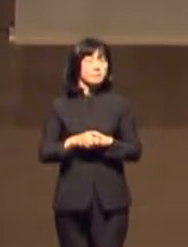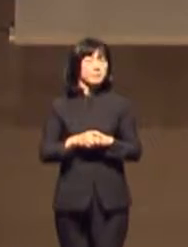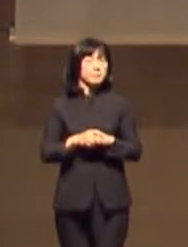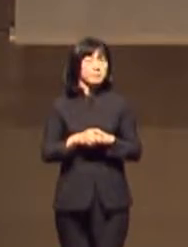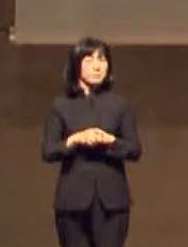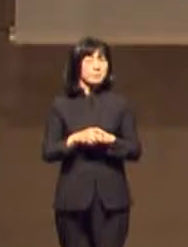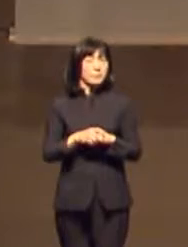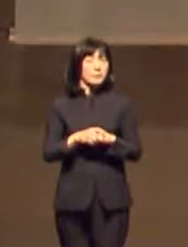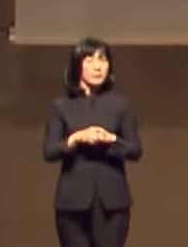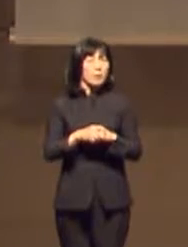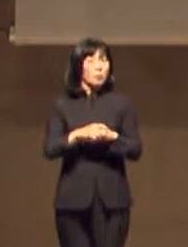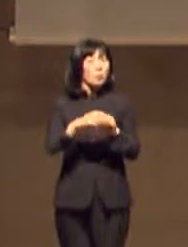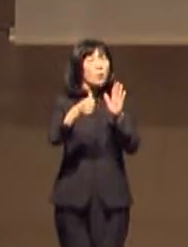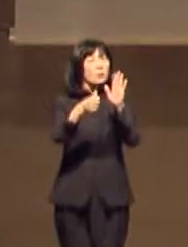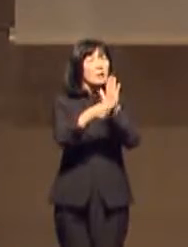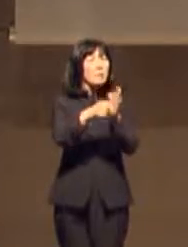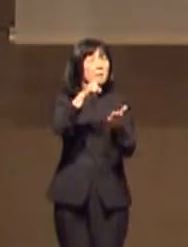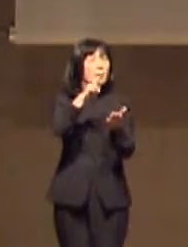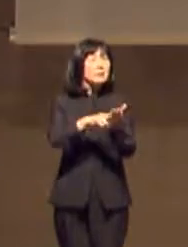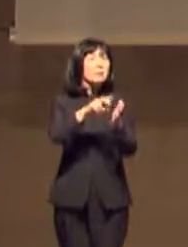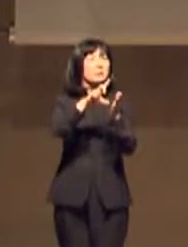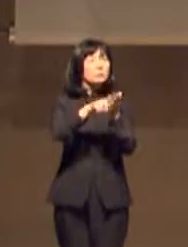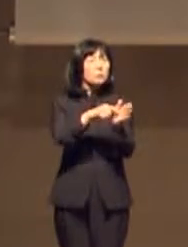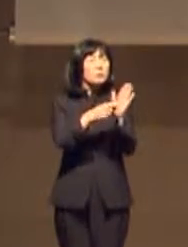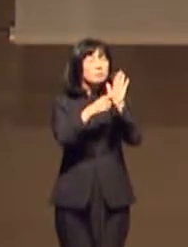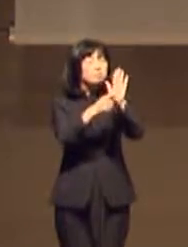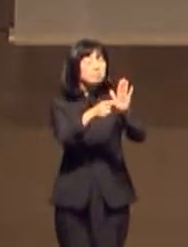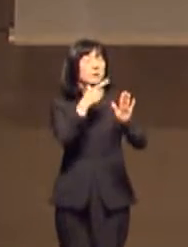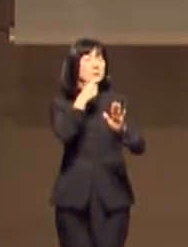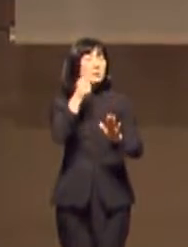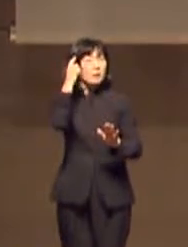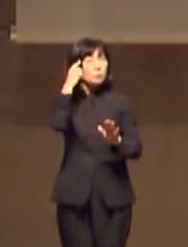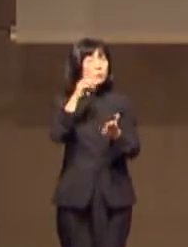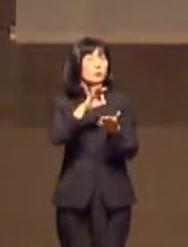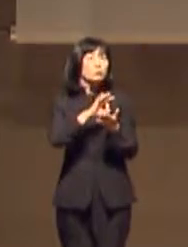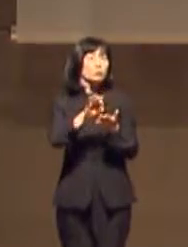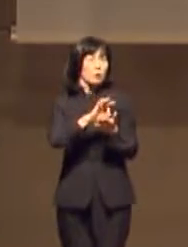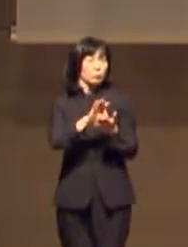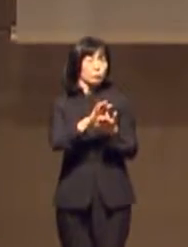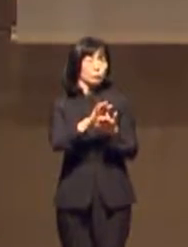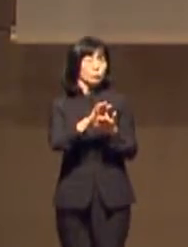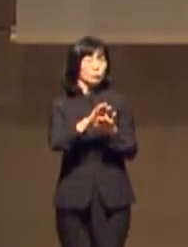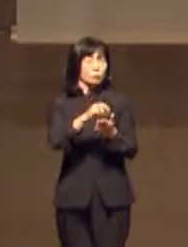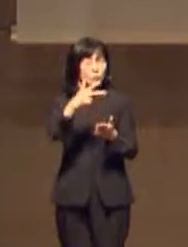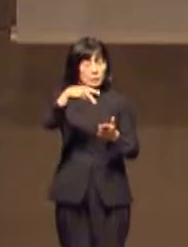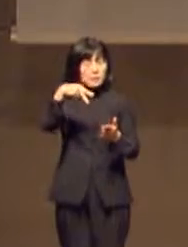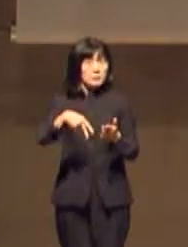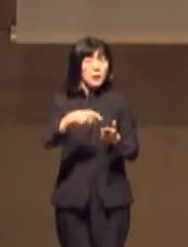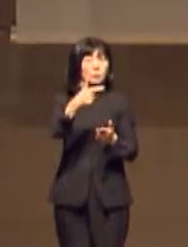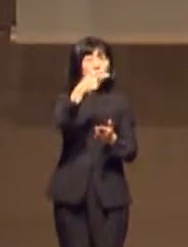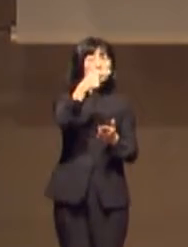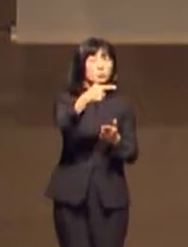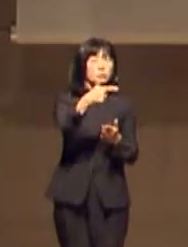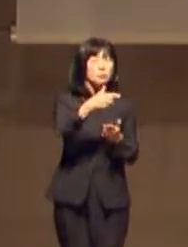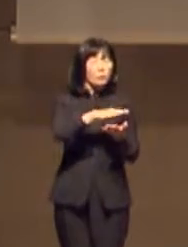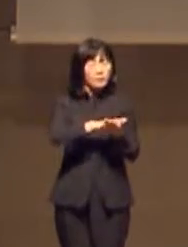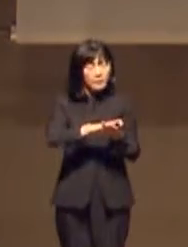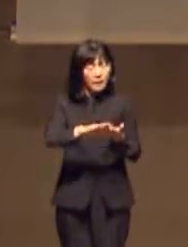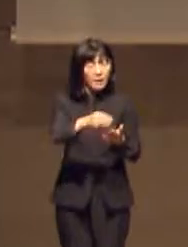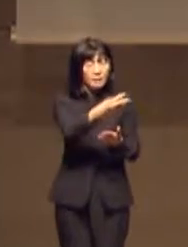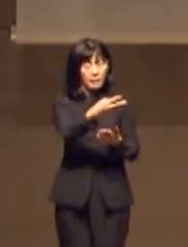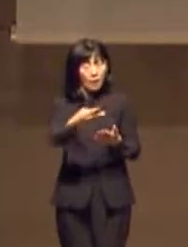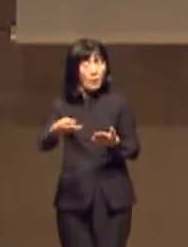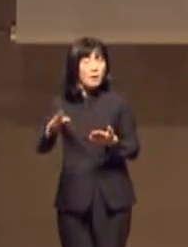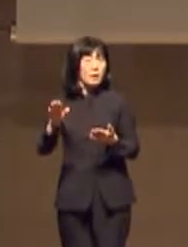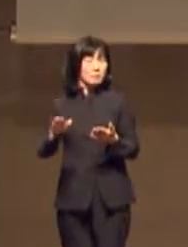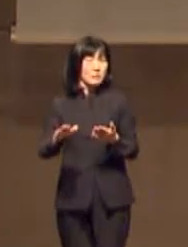広島と命名されたことを強調する際に使用いたします。広島は市内に6本の美しい川が流れること